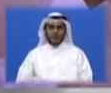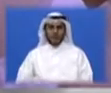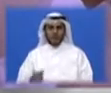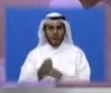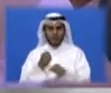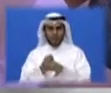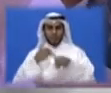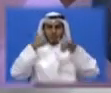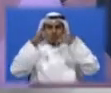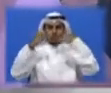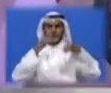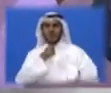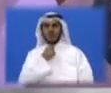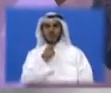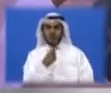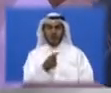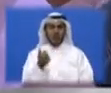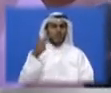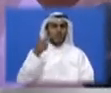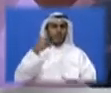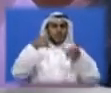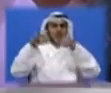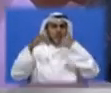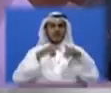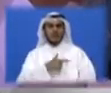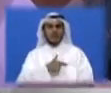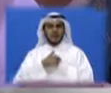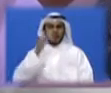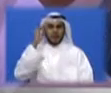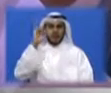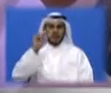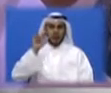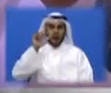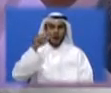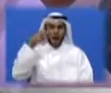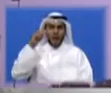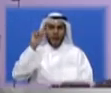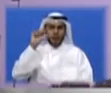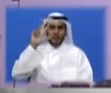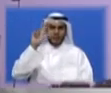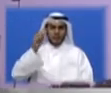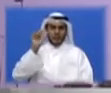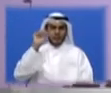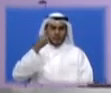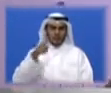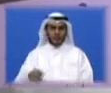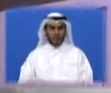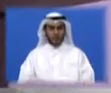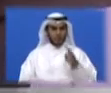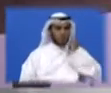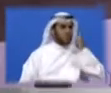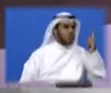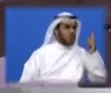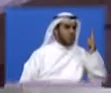طريق الجهر عفوا وطريق جمال عبد الناصر تقريبا نفس الشيء في هذا الحدود. يبين لكم ضخامه هذه المشاريع. بالرغم من